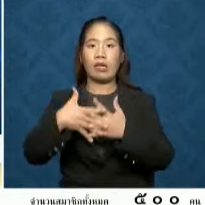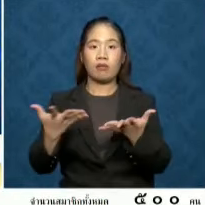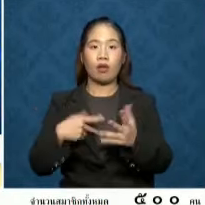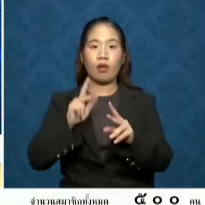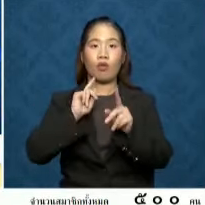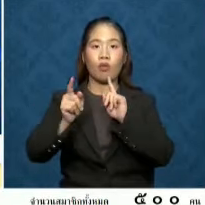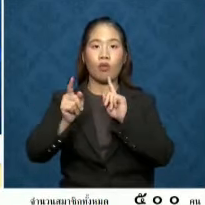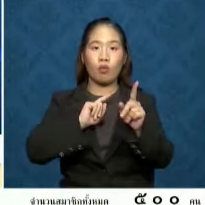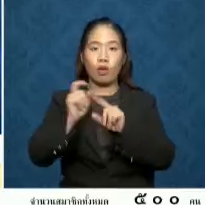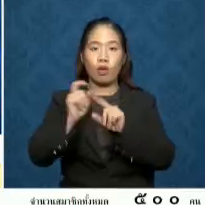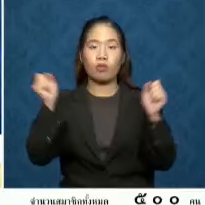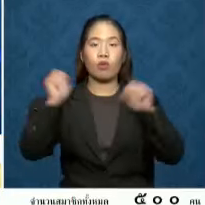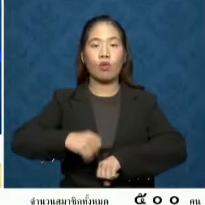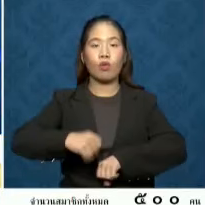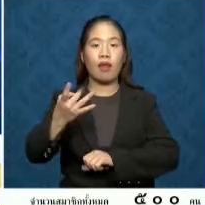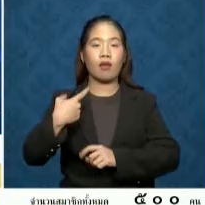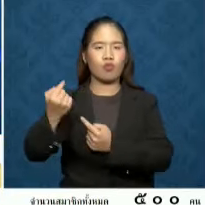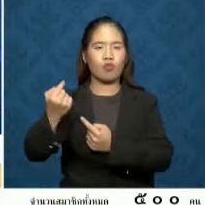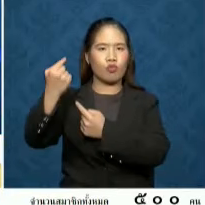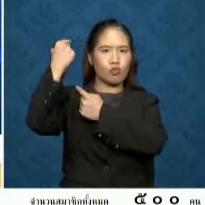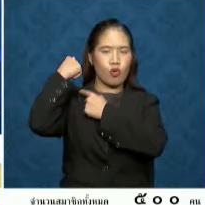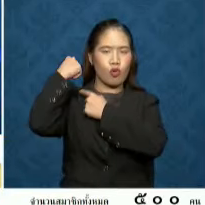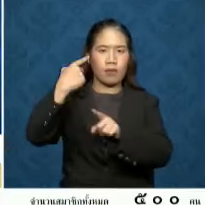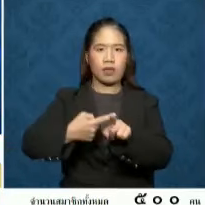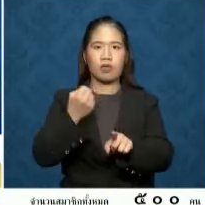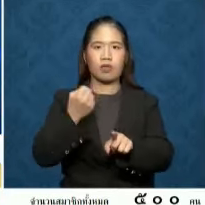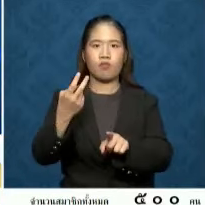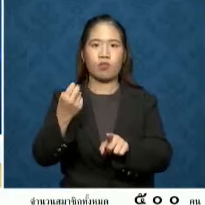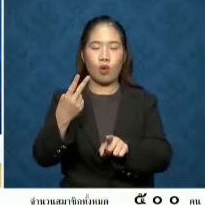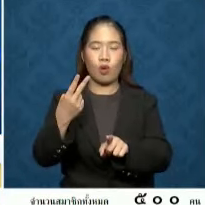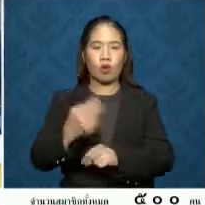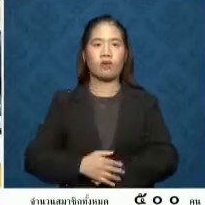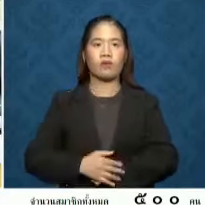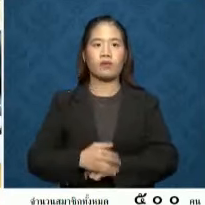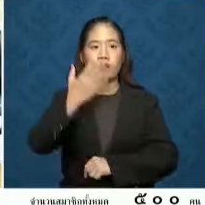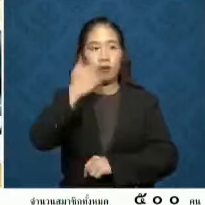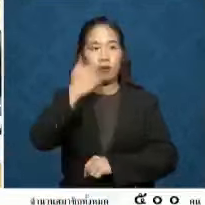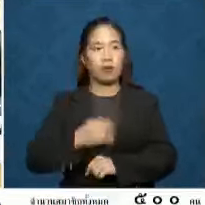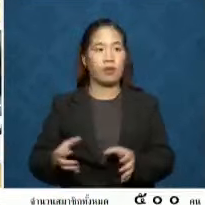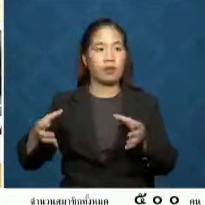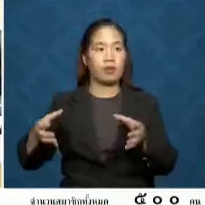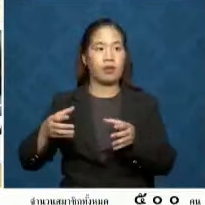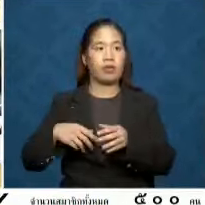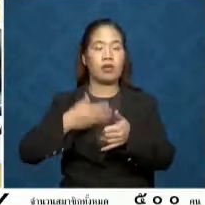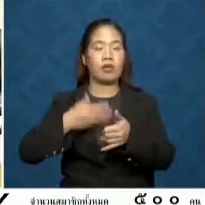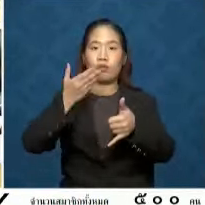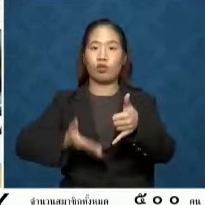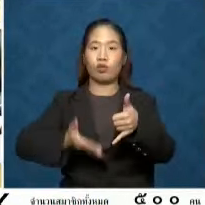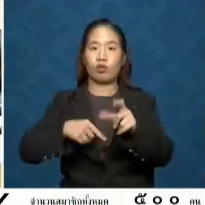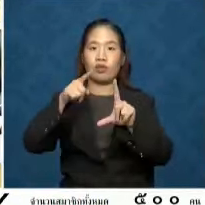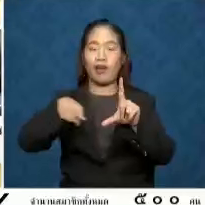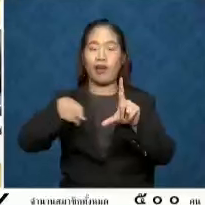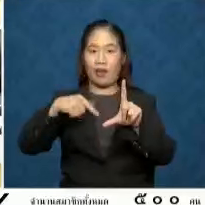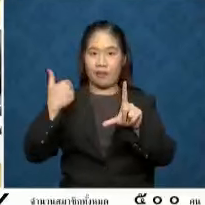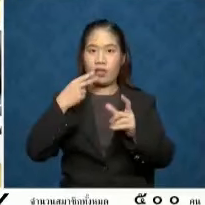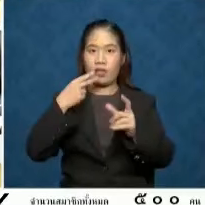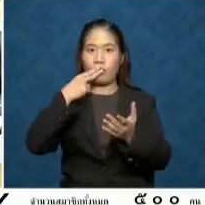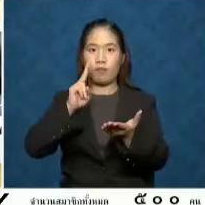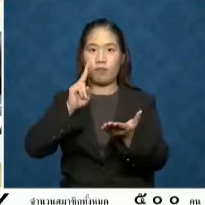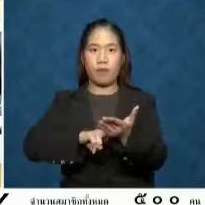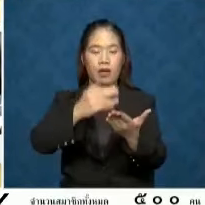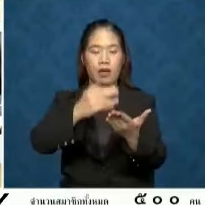ไรย้อนกลับไปธันวาที่ผ่านมาครับสสชัยพลสะท้อนดีพรรคก้าวไกลที่อภิปรายก่อนหน้าผมเมื่อสักครู่ได้เปิดจดหมายของจั